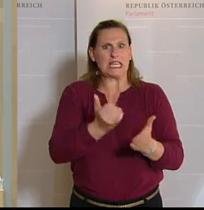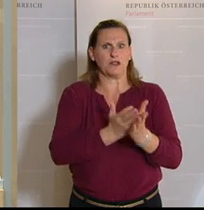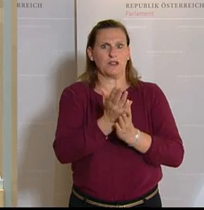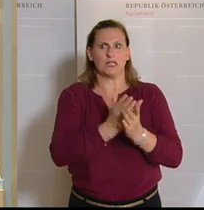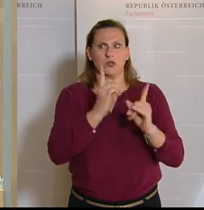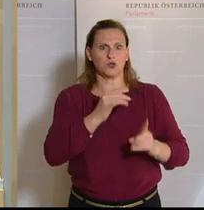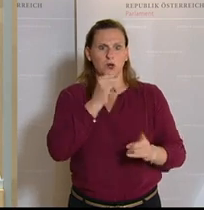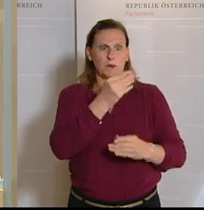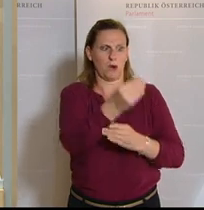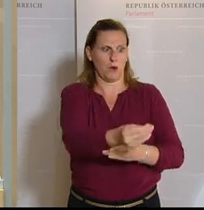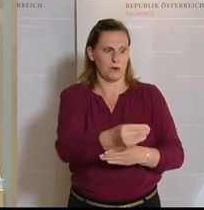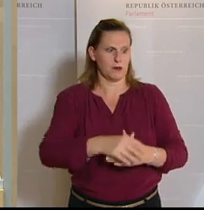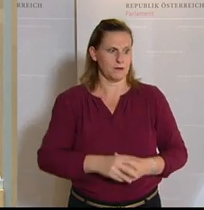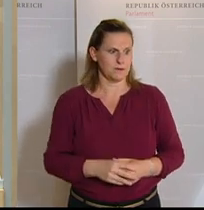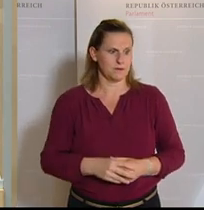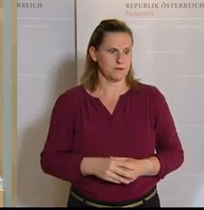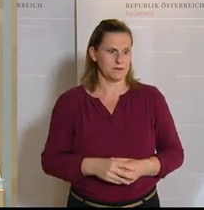verdient, meine sehr geehrten Damen und Herren.